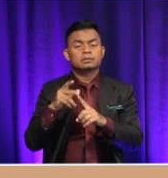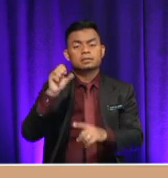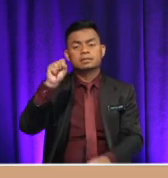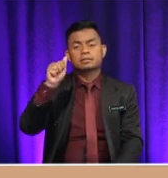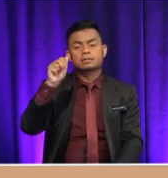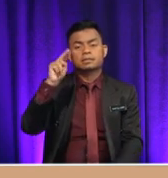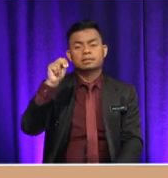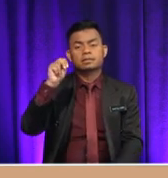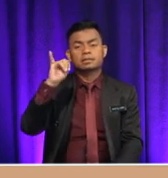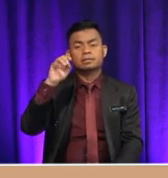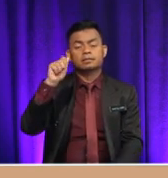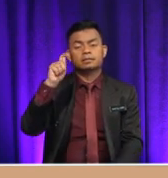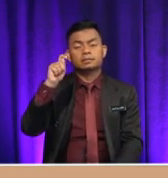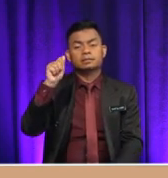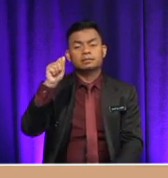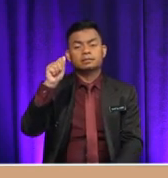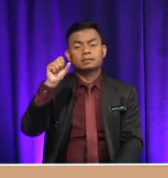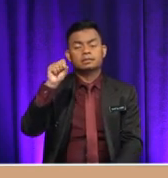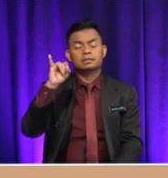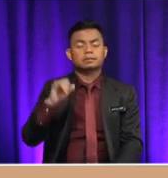pada rumah kediaman itu namun